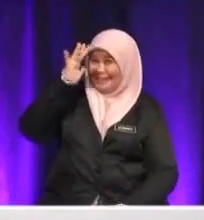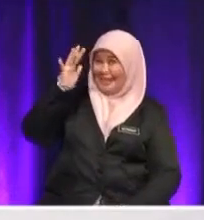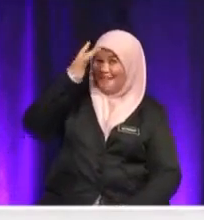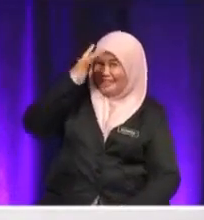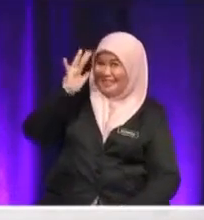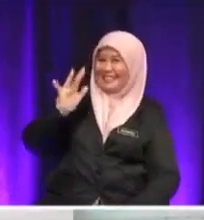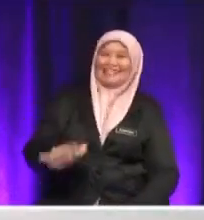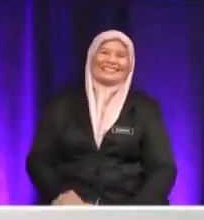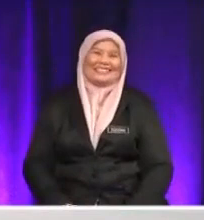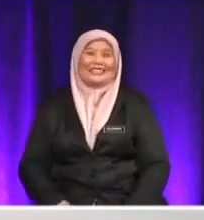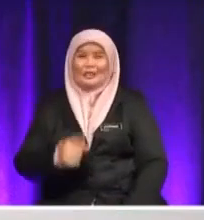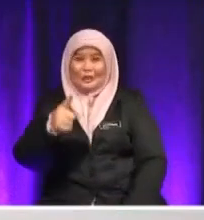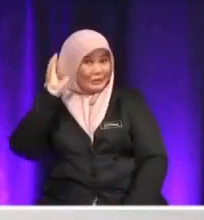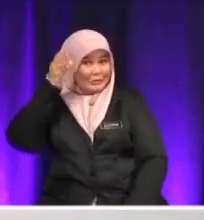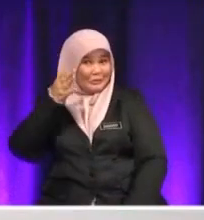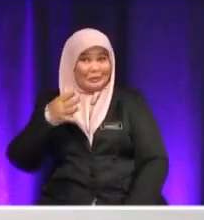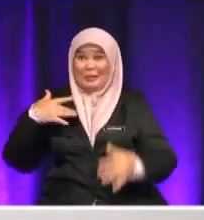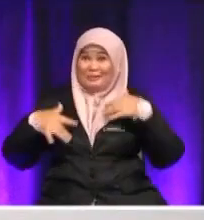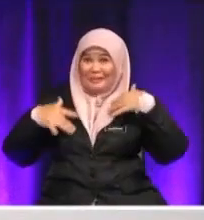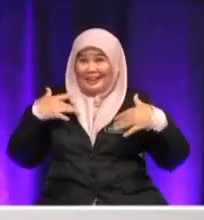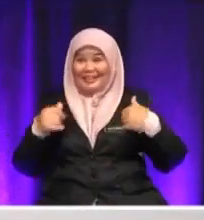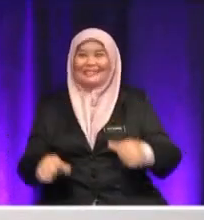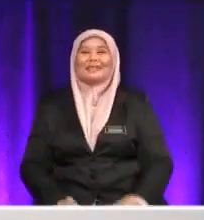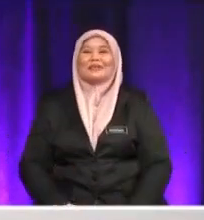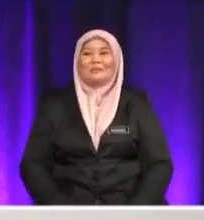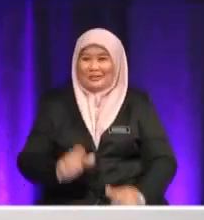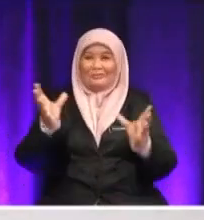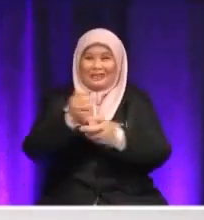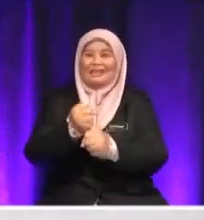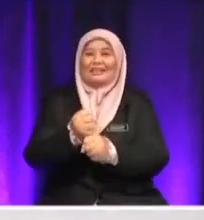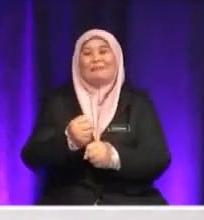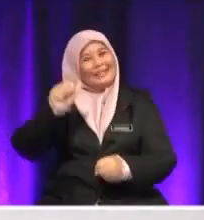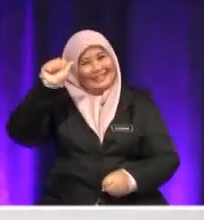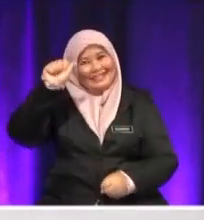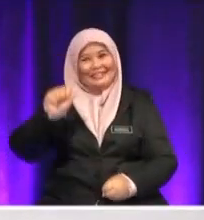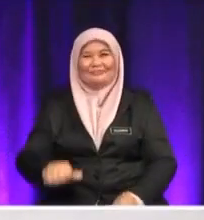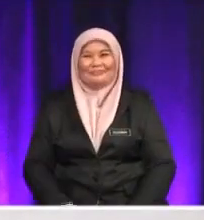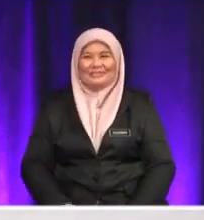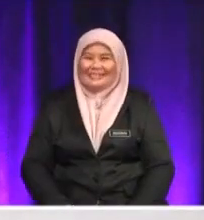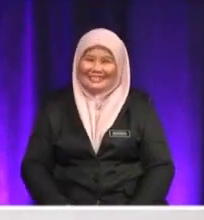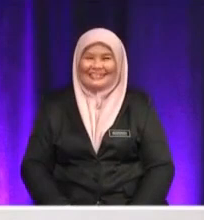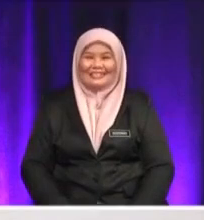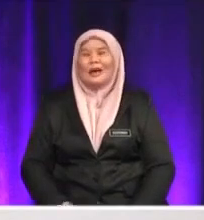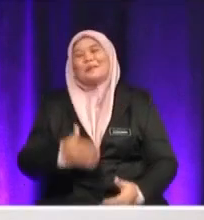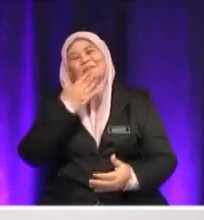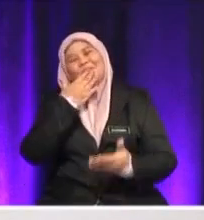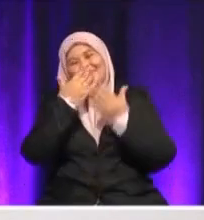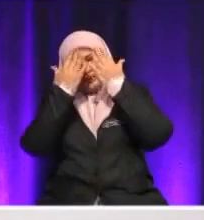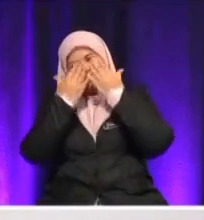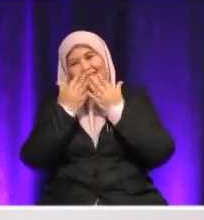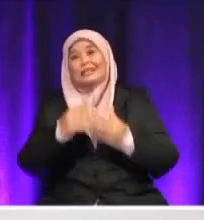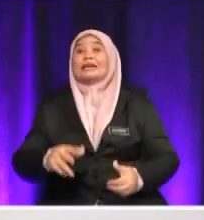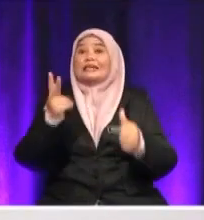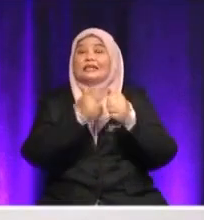Pandai menganalisis. Ini cara-cara hebat ni. Amin. Alhamdulillah. Boleh ustaz Boleh, insya-Allah Tak pernah tidak Amin. Alhamdulillah. Okey, yang